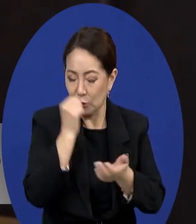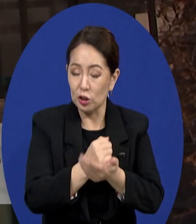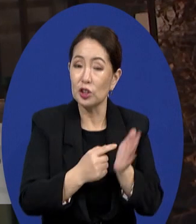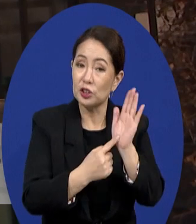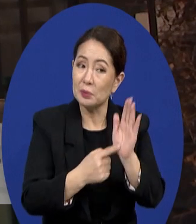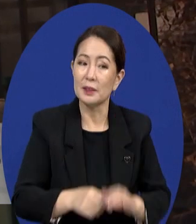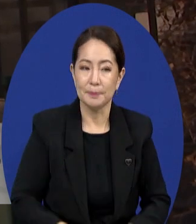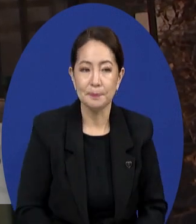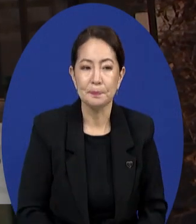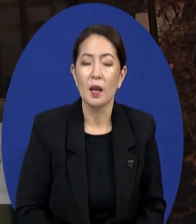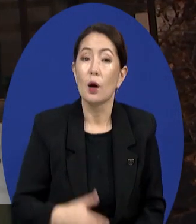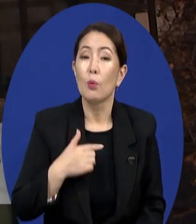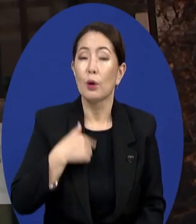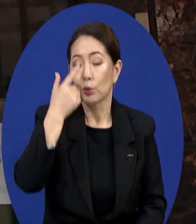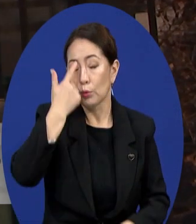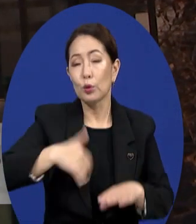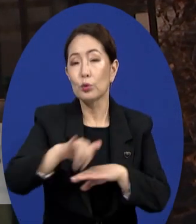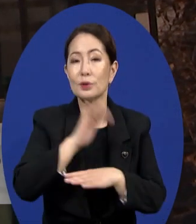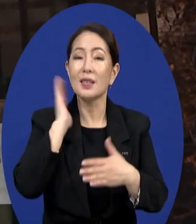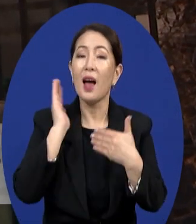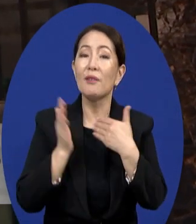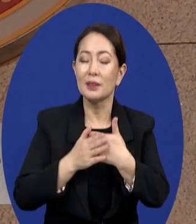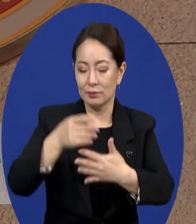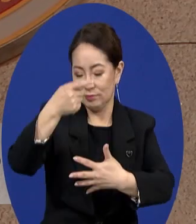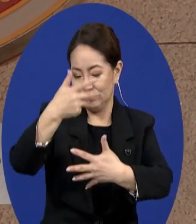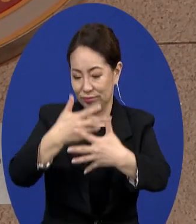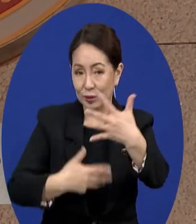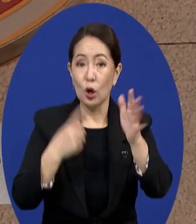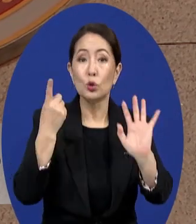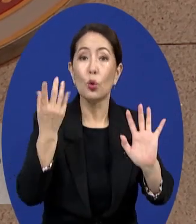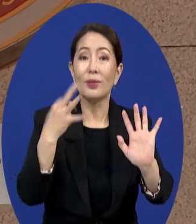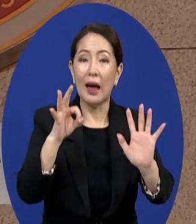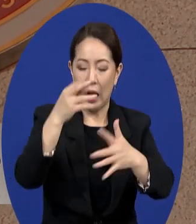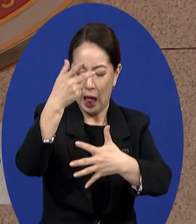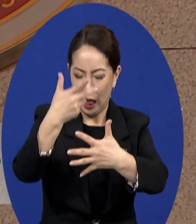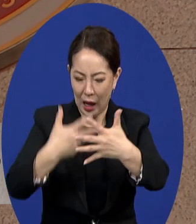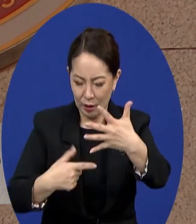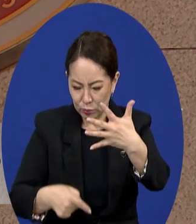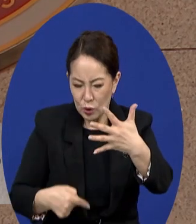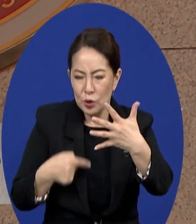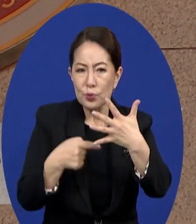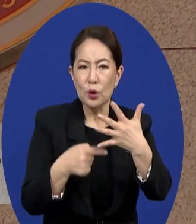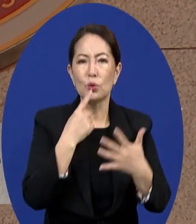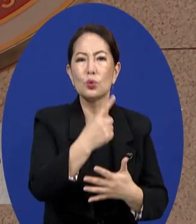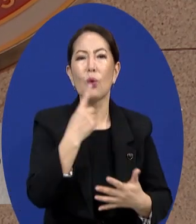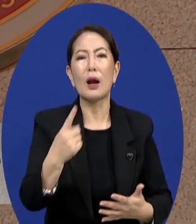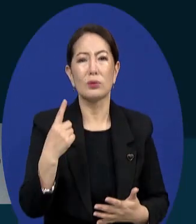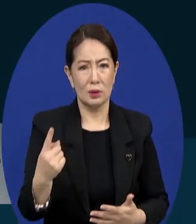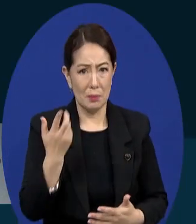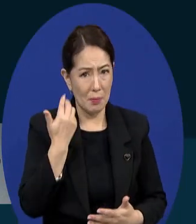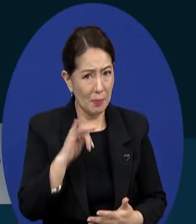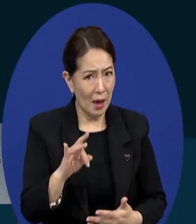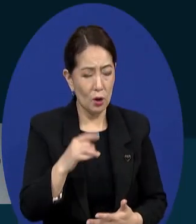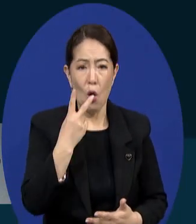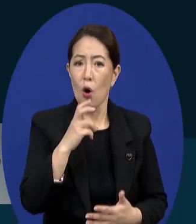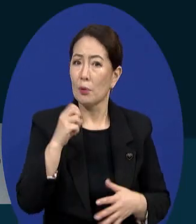юм аа. Манай улс авилгын индексээр 2020 онд 180 улсаас 111-р байрт ирэмблэгдэж байна. Тодорхойлбол 2018